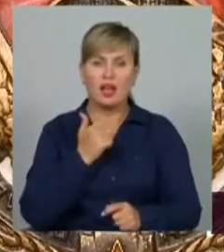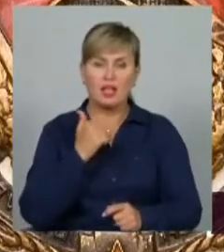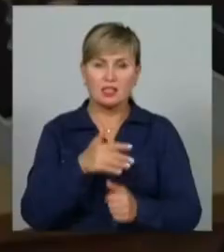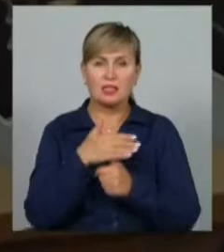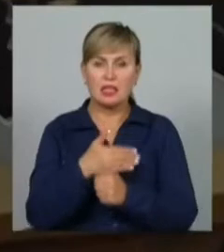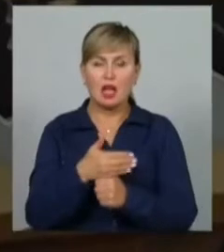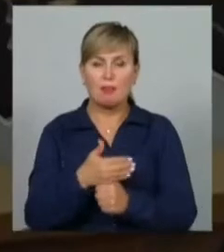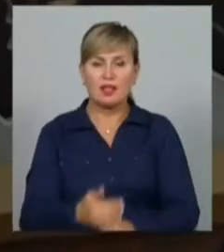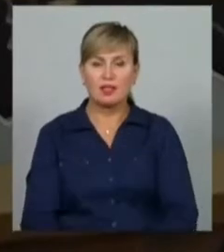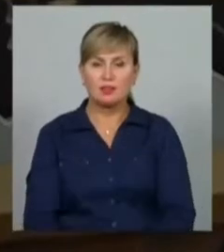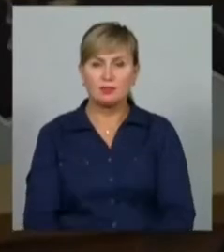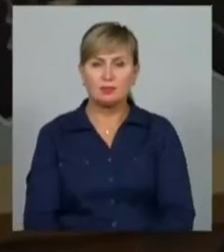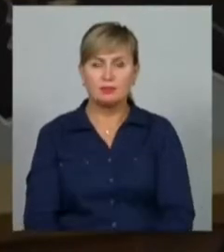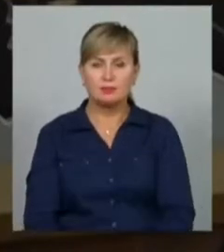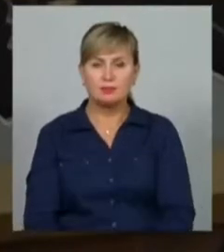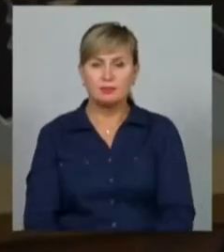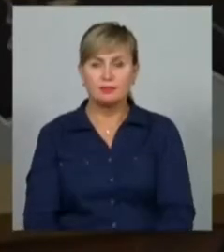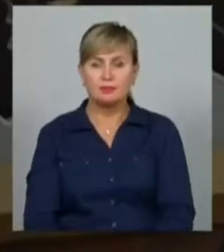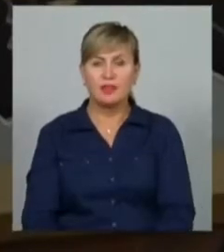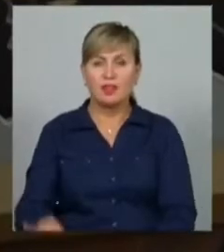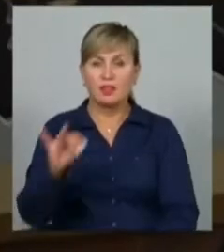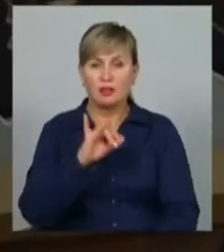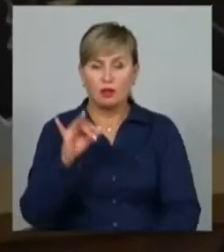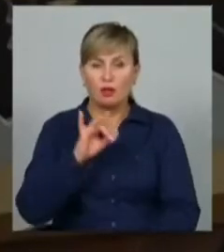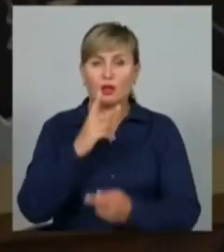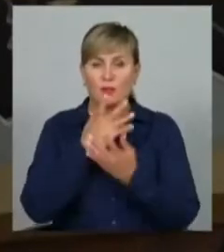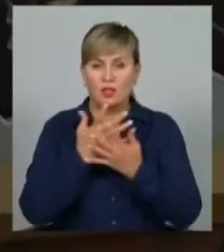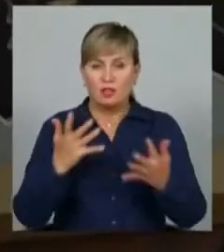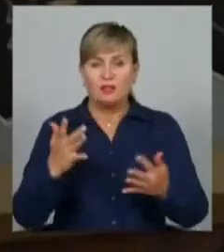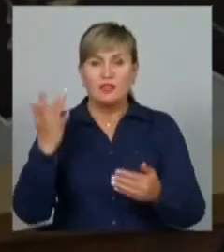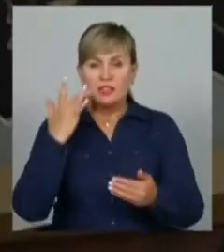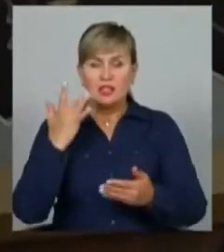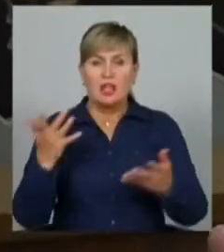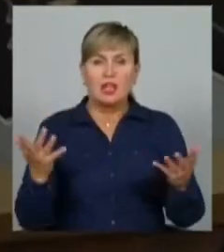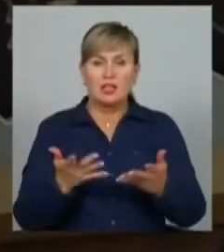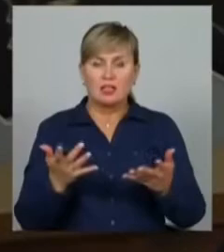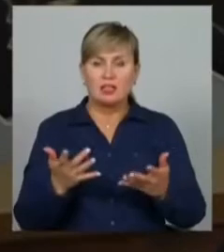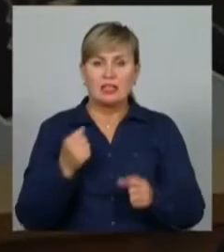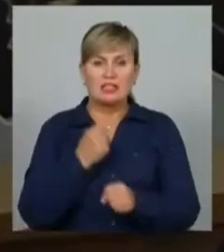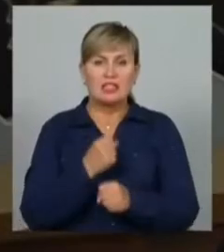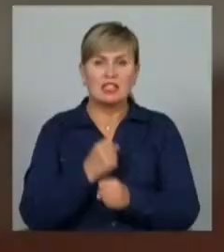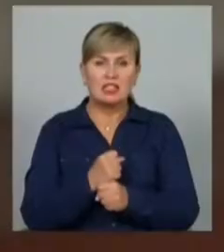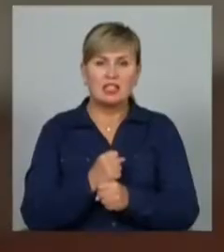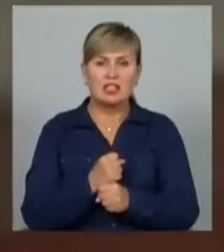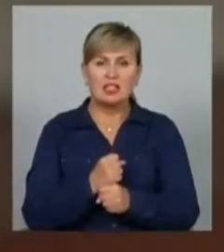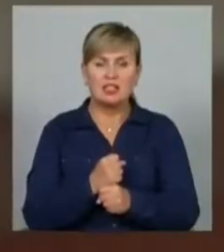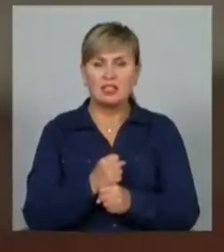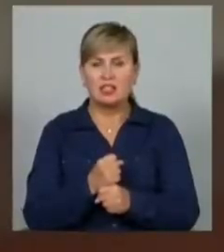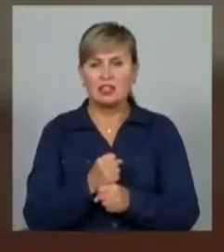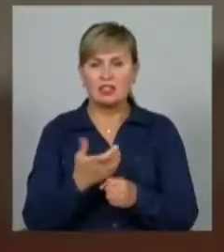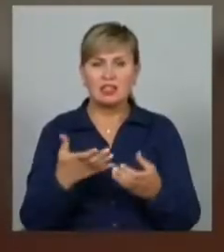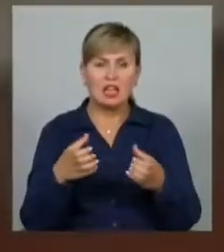знамени. История политизировалась всегда. Всегда какие-то сделали коррективы.